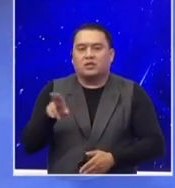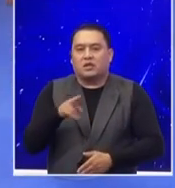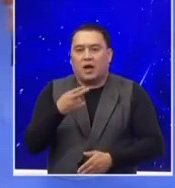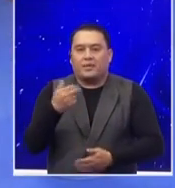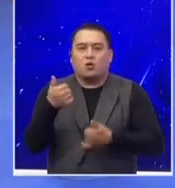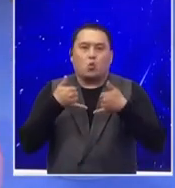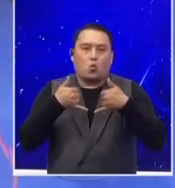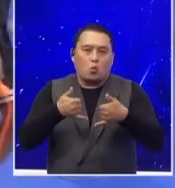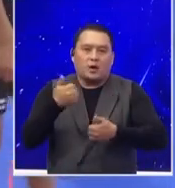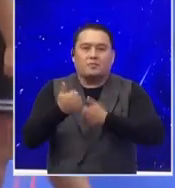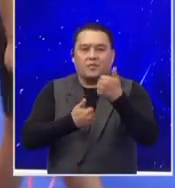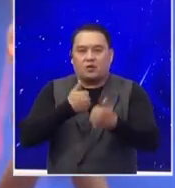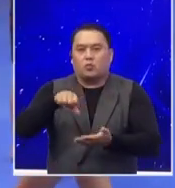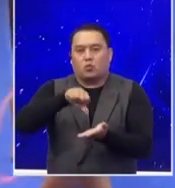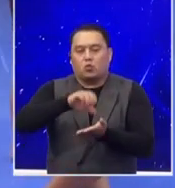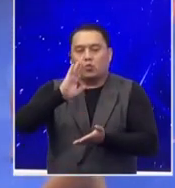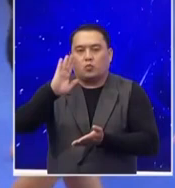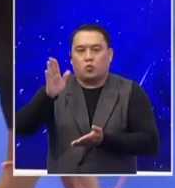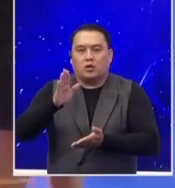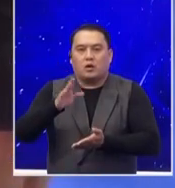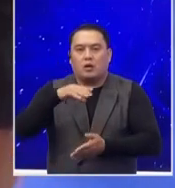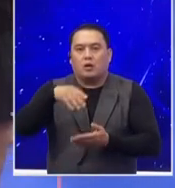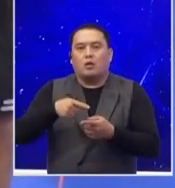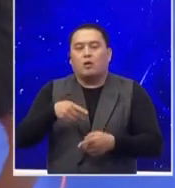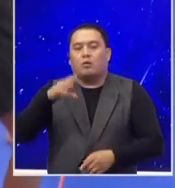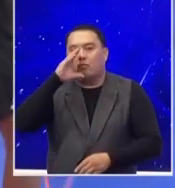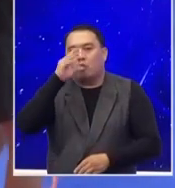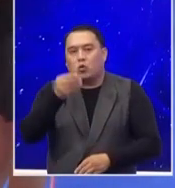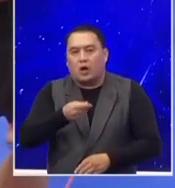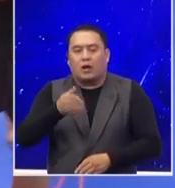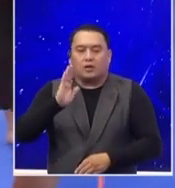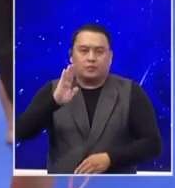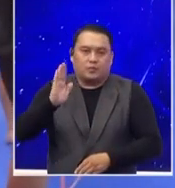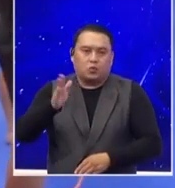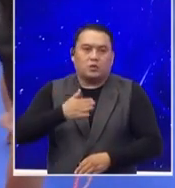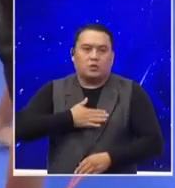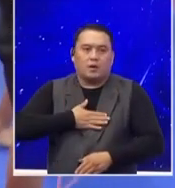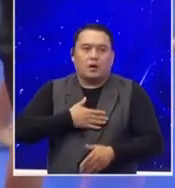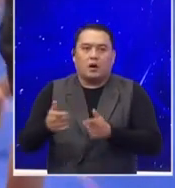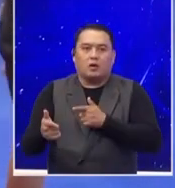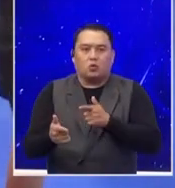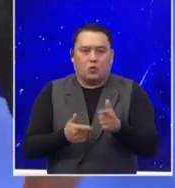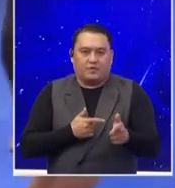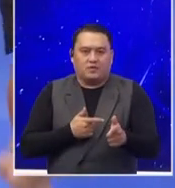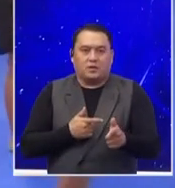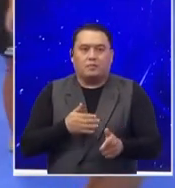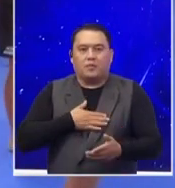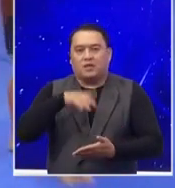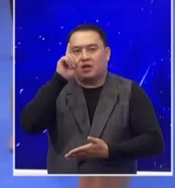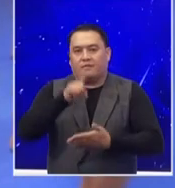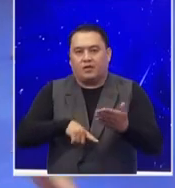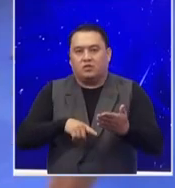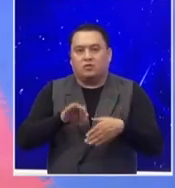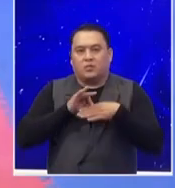этот Кубок мира. Он должен пройти в Болгарии. И ребята готовятся. Мы надеемся, что